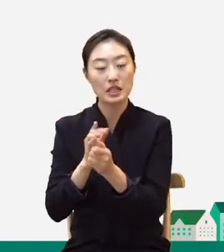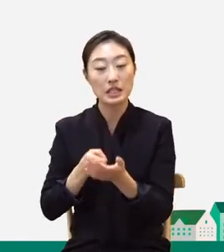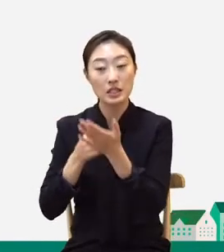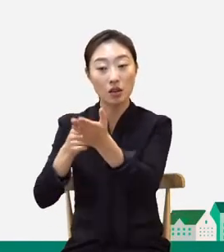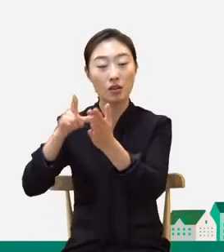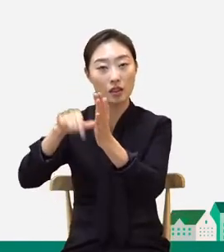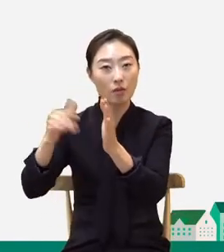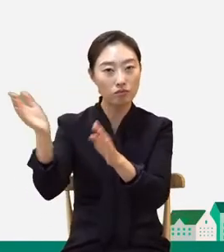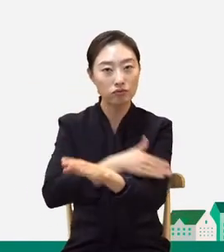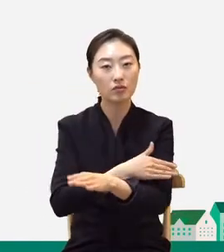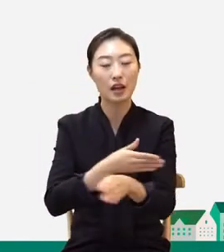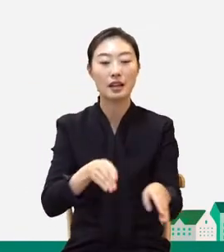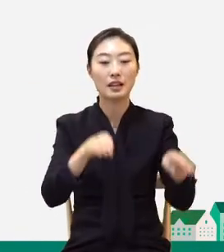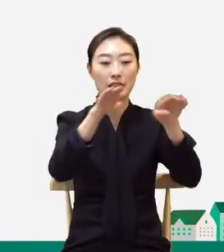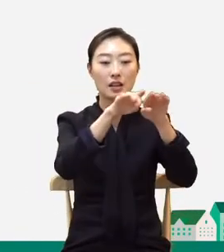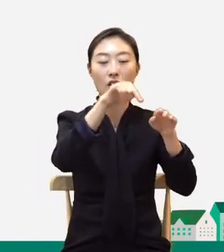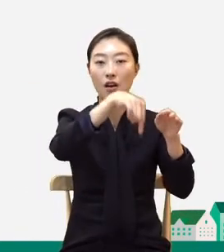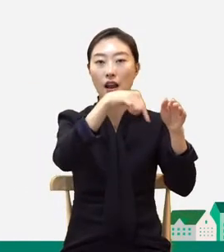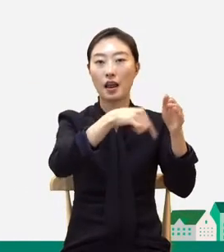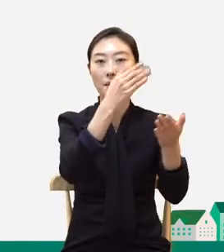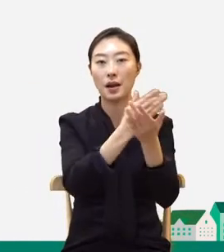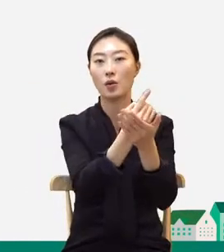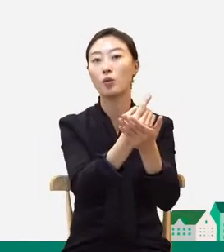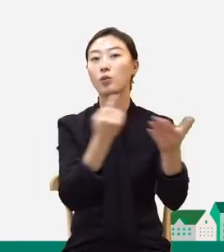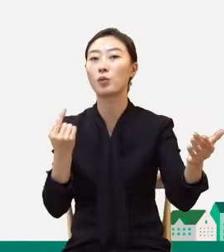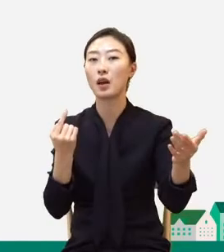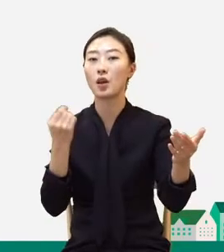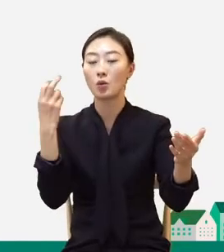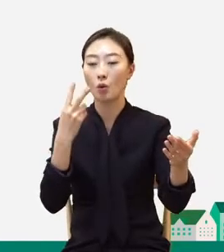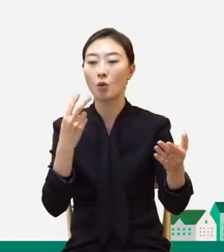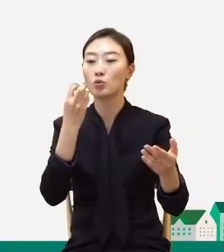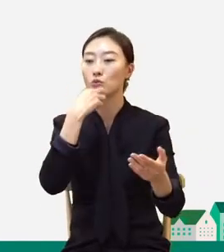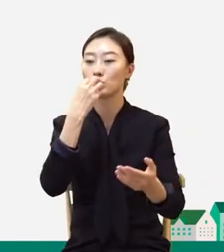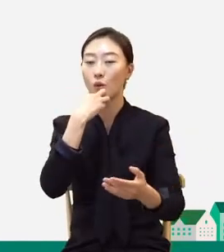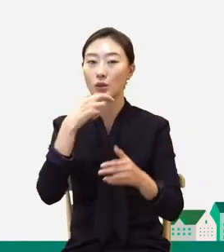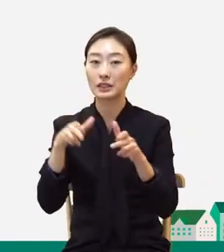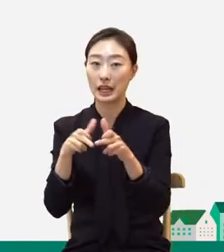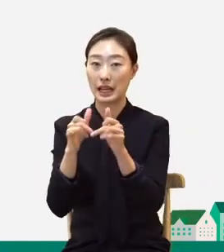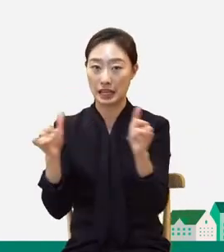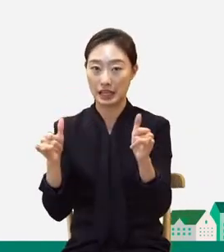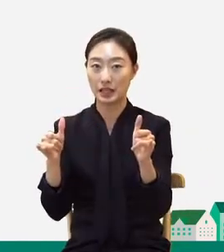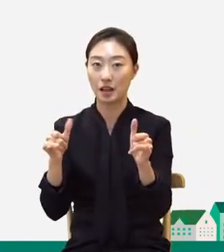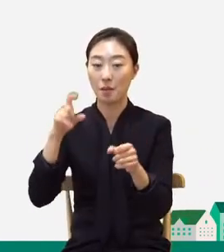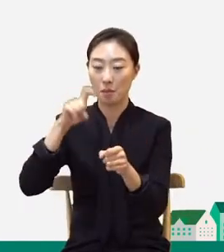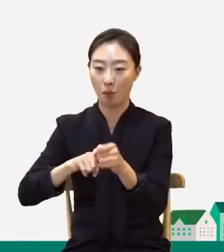때부터 탈시설이나 중도중복장애인을 고려해서 시간 지원이 될 수